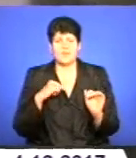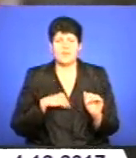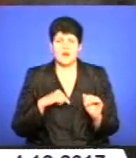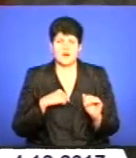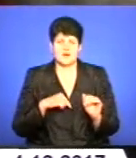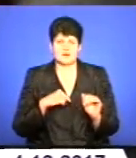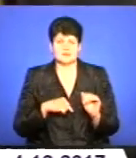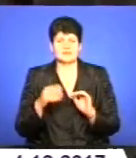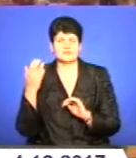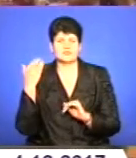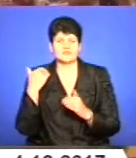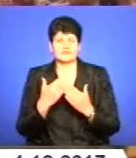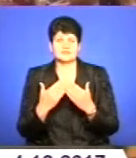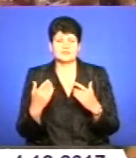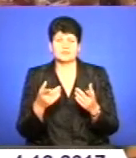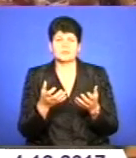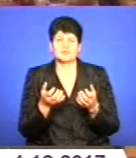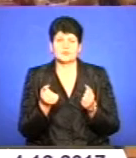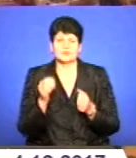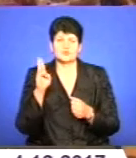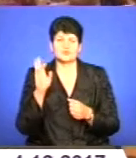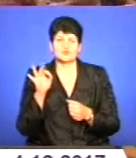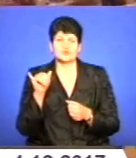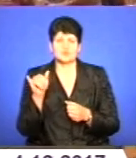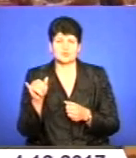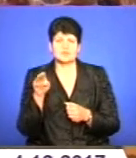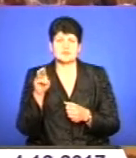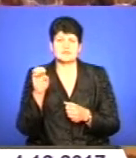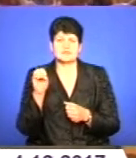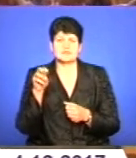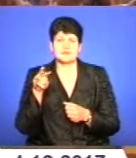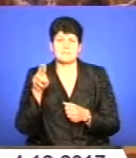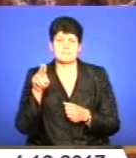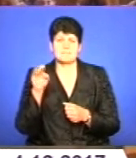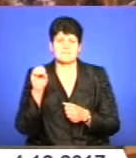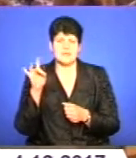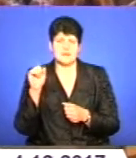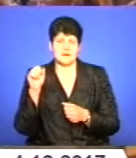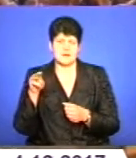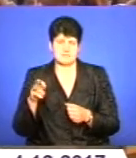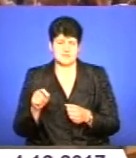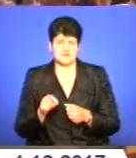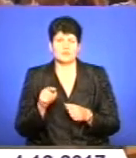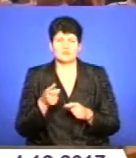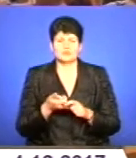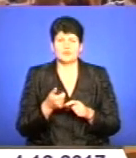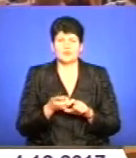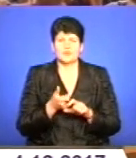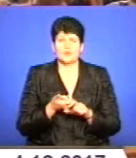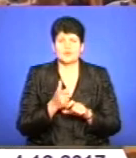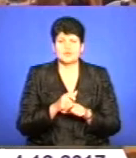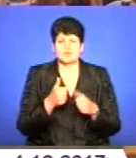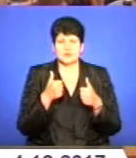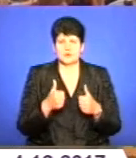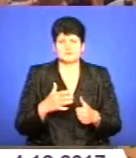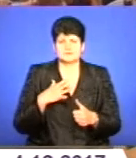характеру. На предыдущей выставке он получил шоу «Темперамент». Вот. Очень хорош для семей с детьми,